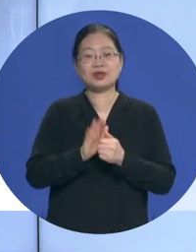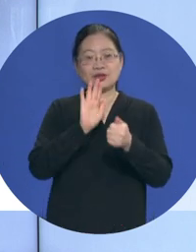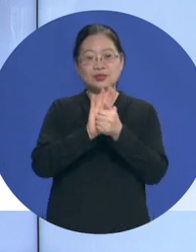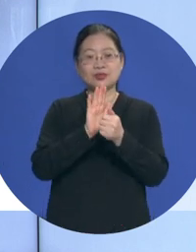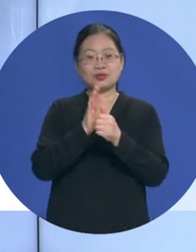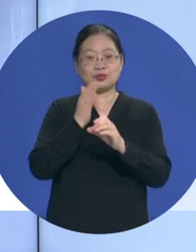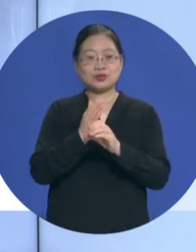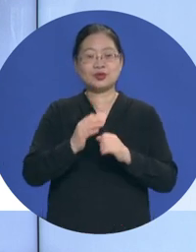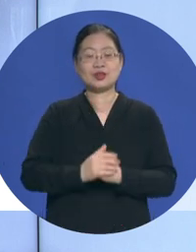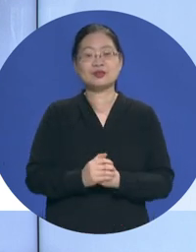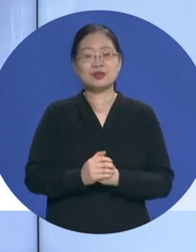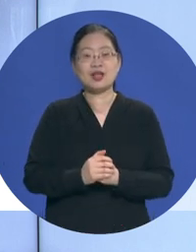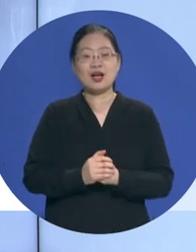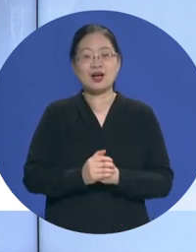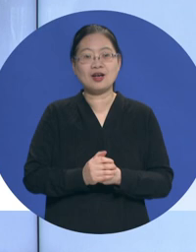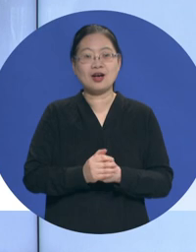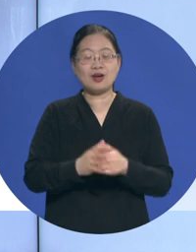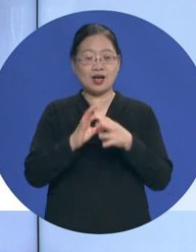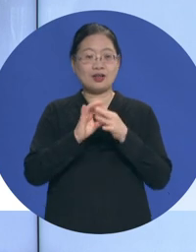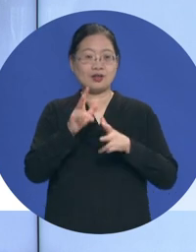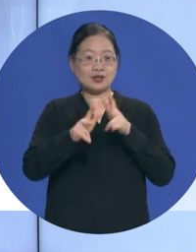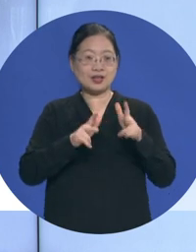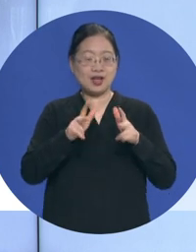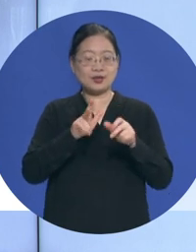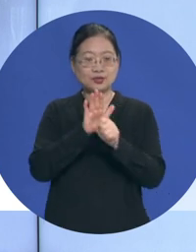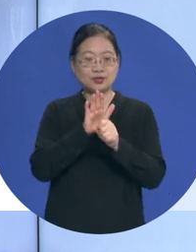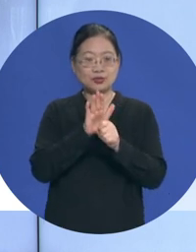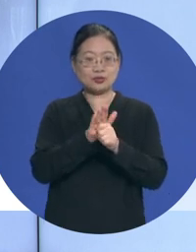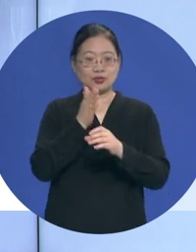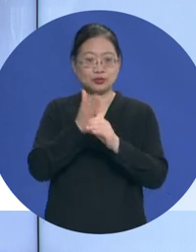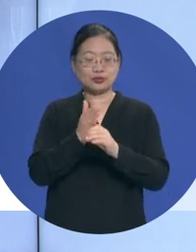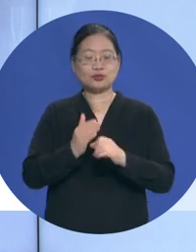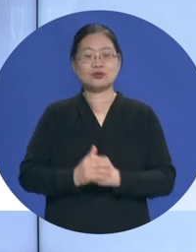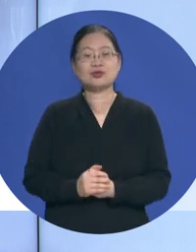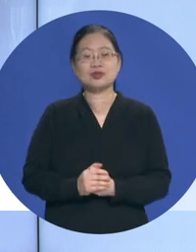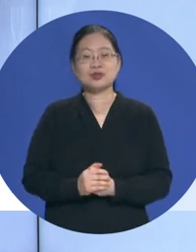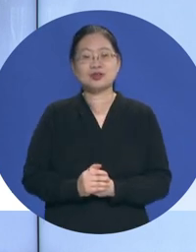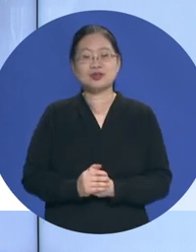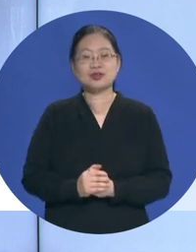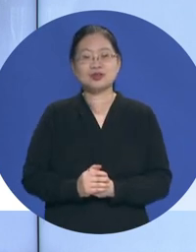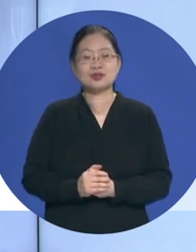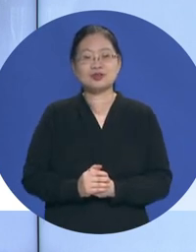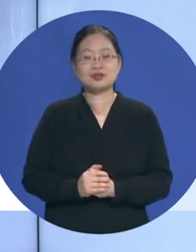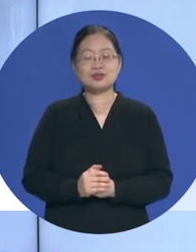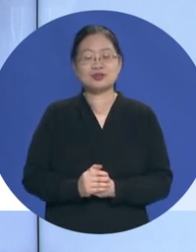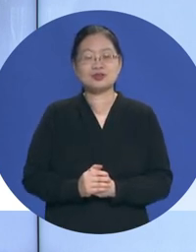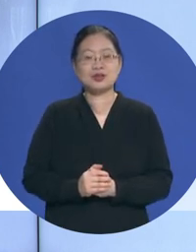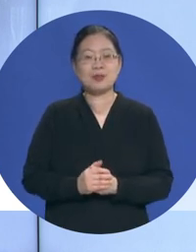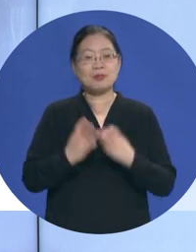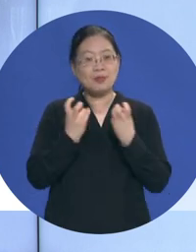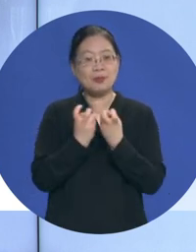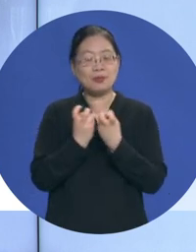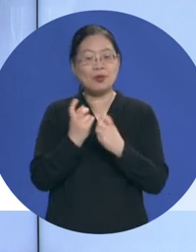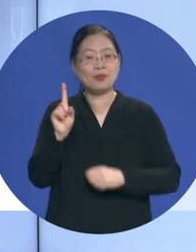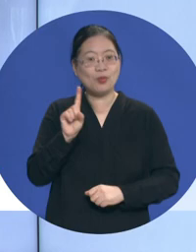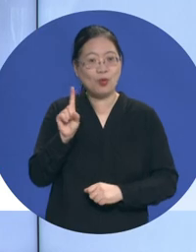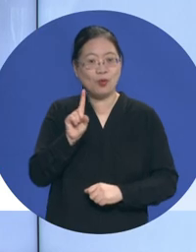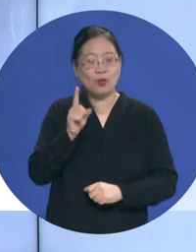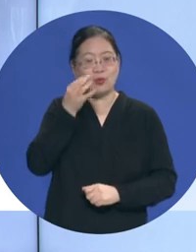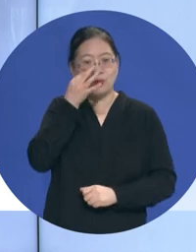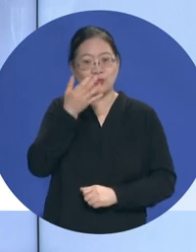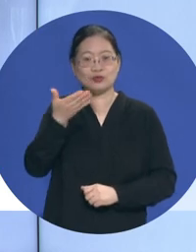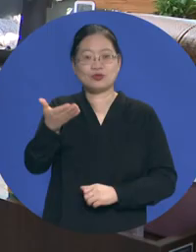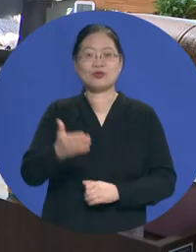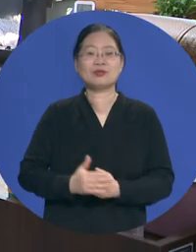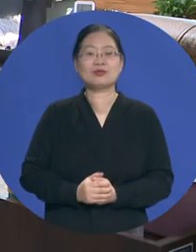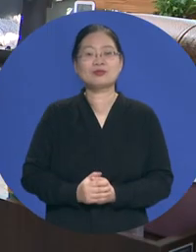주도하고 관련 산업 활성화에도 아낌없는 지원을 쏟고 있는데요 경기 애니웰 어떻게 실현 중인지 이슬비 기자가